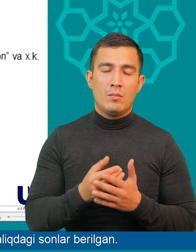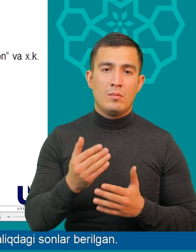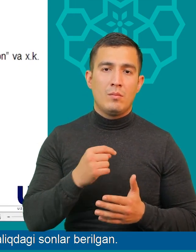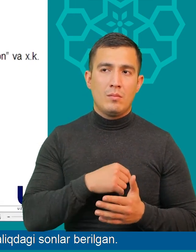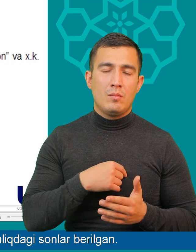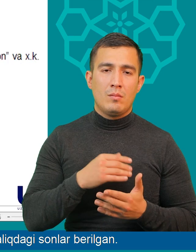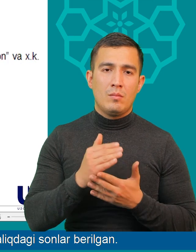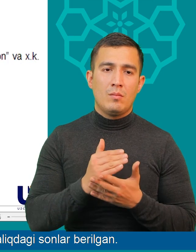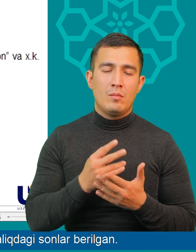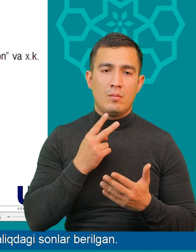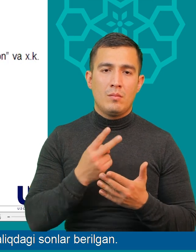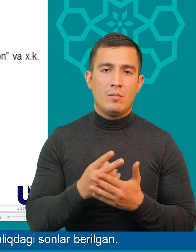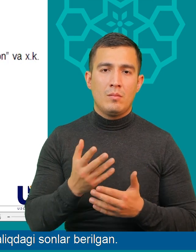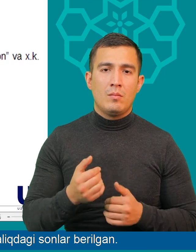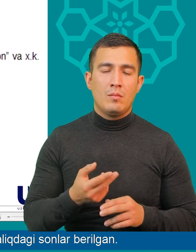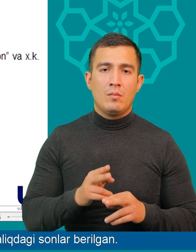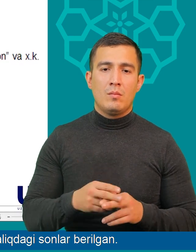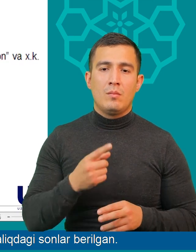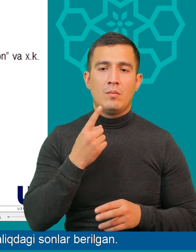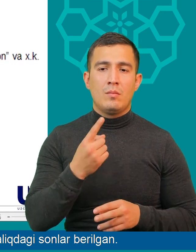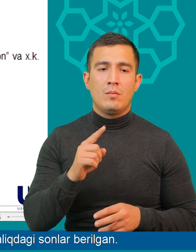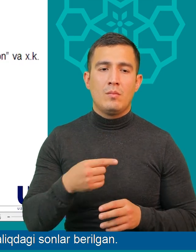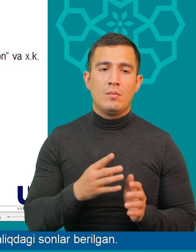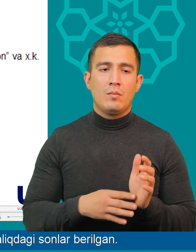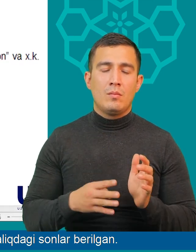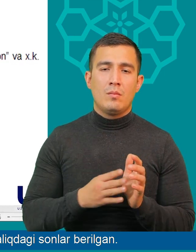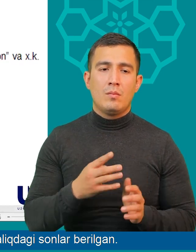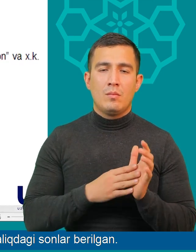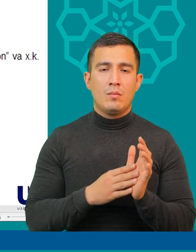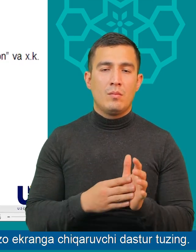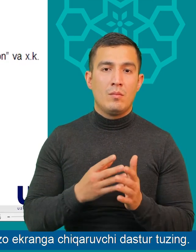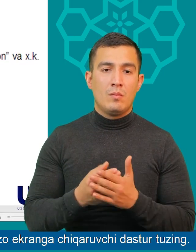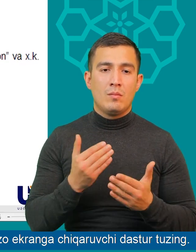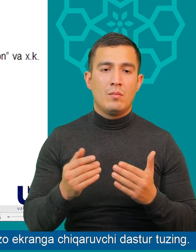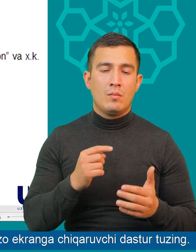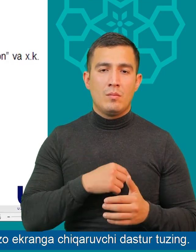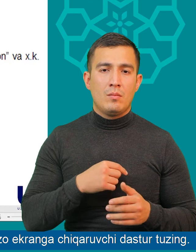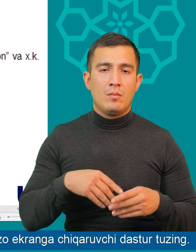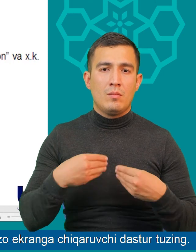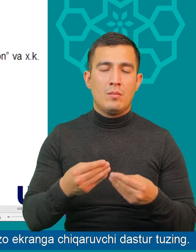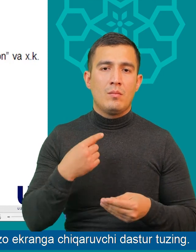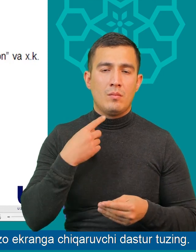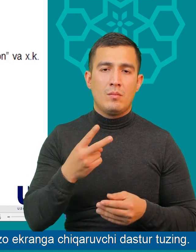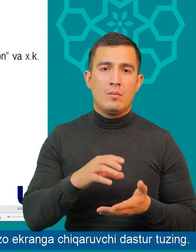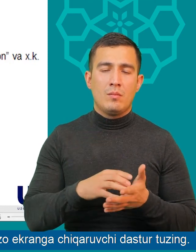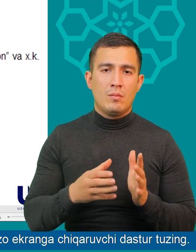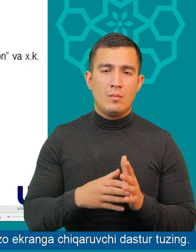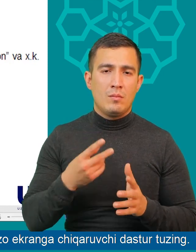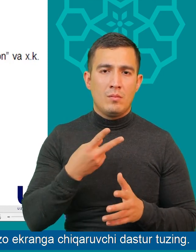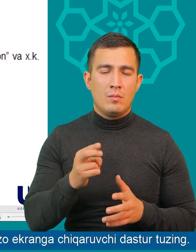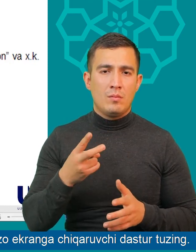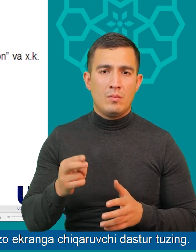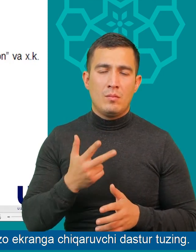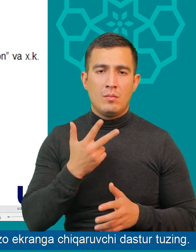ko'rib chiqamiz. 1 va 999 oralig'idagi sonlar berilgan, berilgan sonni 2 xonali juft son,